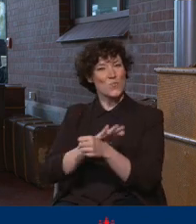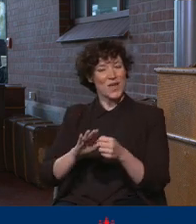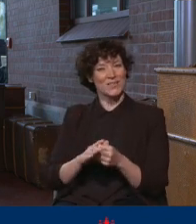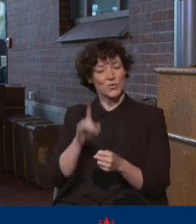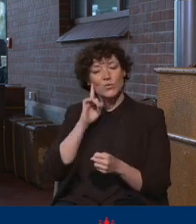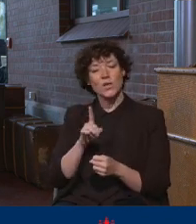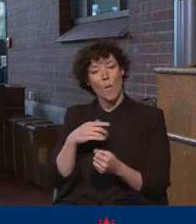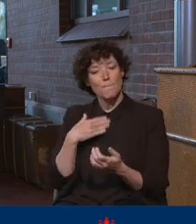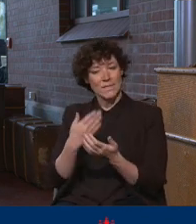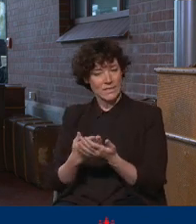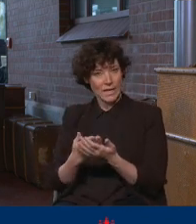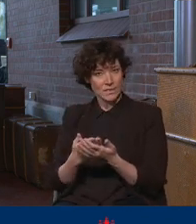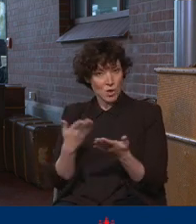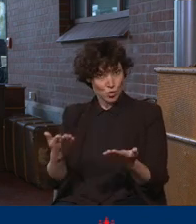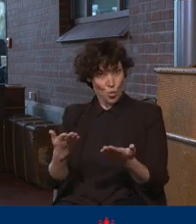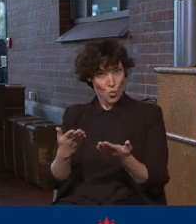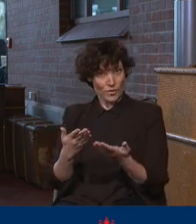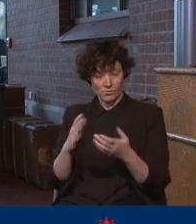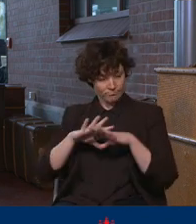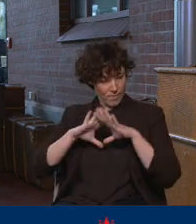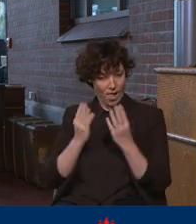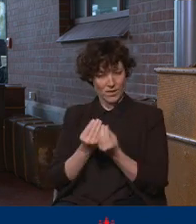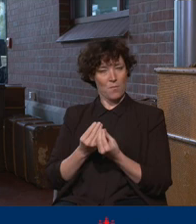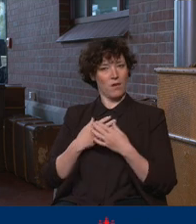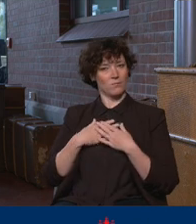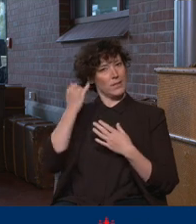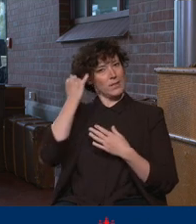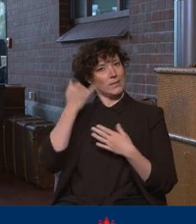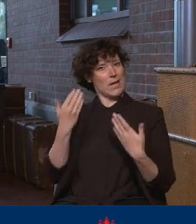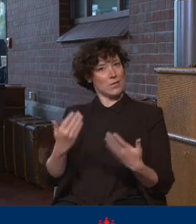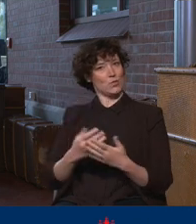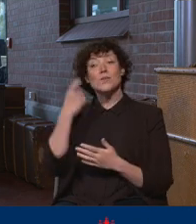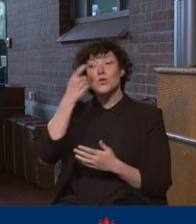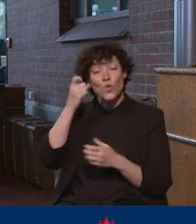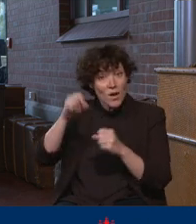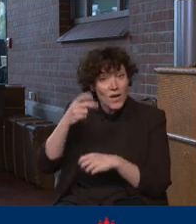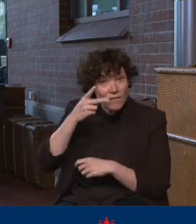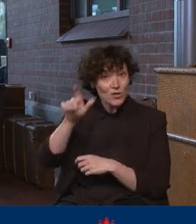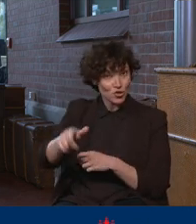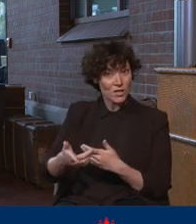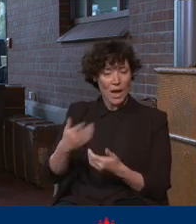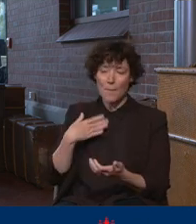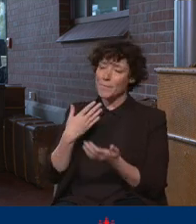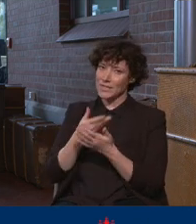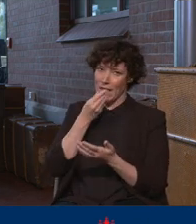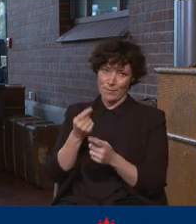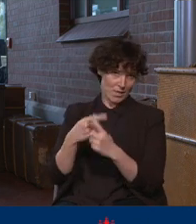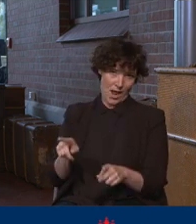der bislang getrieben hat also die sorge ich kann die verstehen aber es war bislang überhaupt nicht unsere absicht